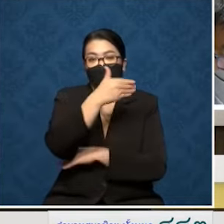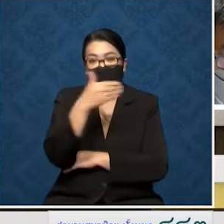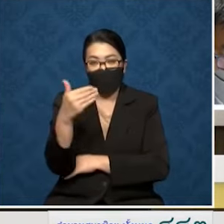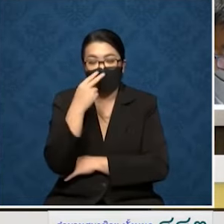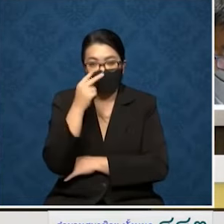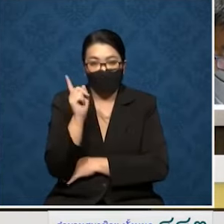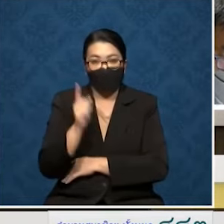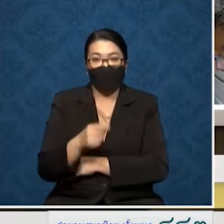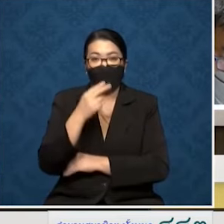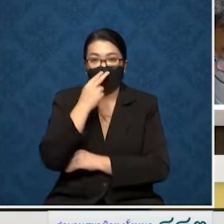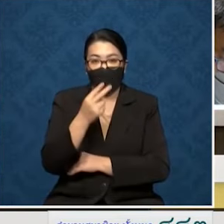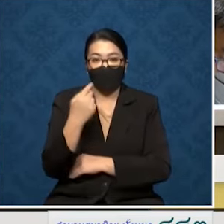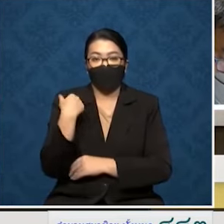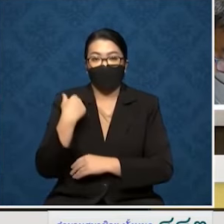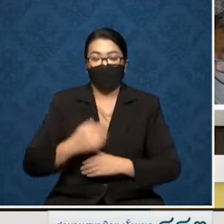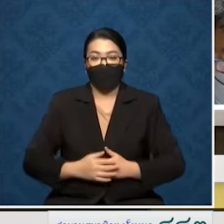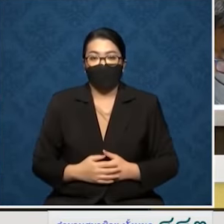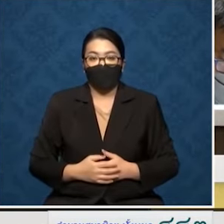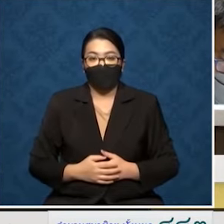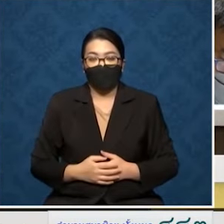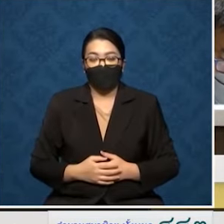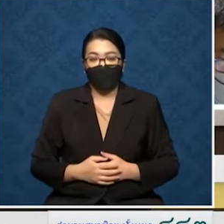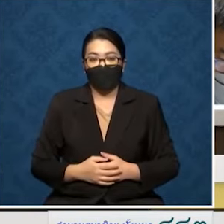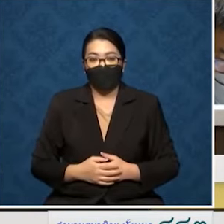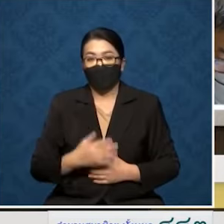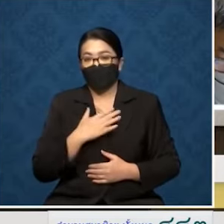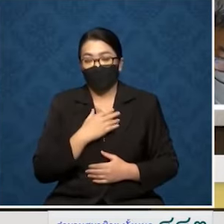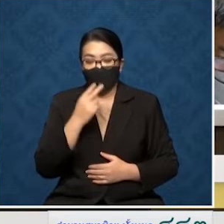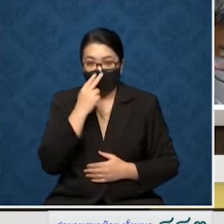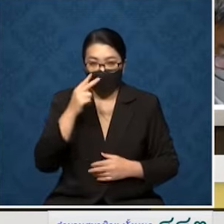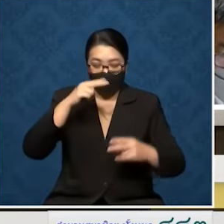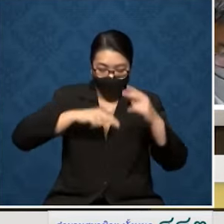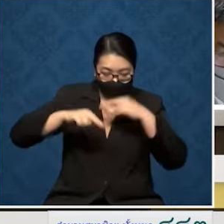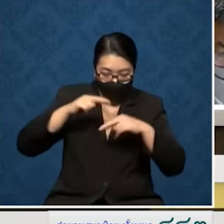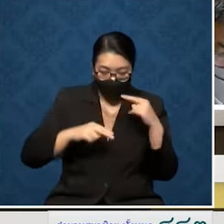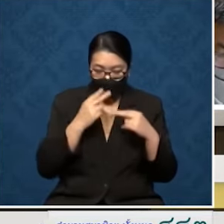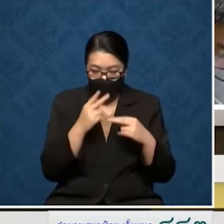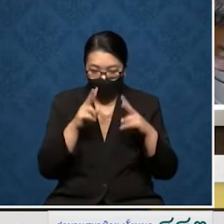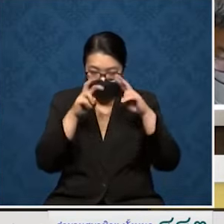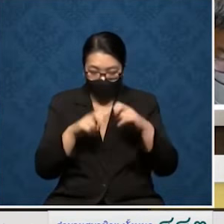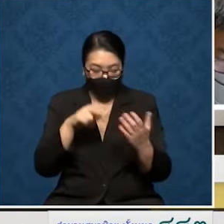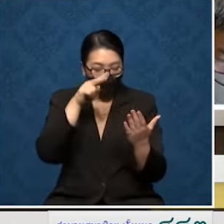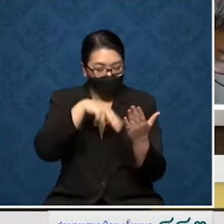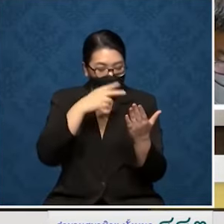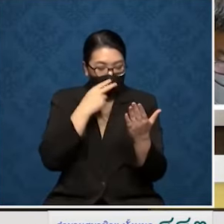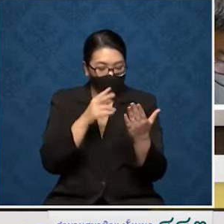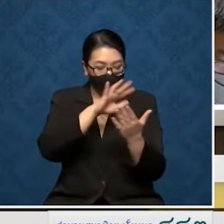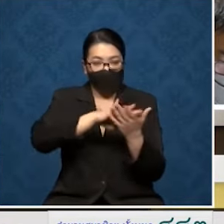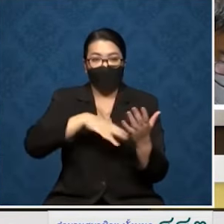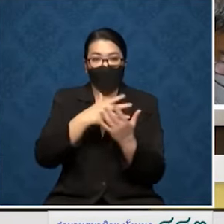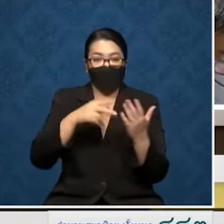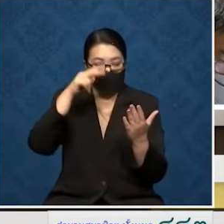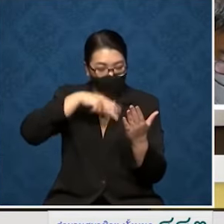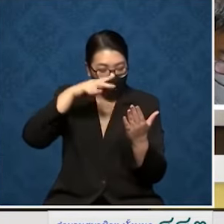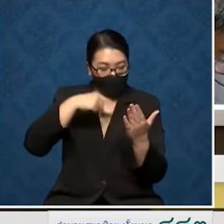ท่านประธานครับจากที่ผมได้ศึกษาพยายามนะครับพยายามศึกษาและอ่านในแผนยุทธศาสตร์ช